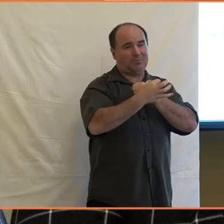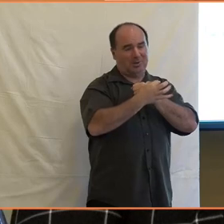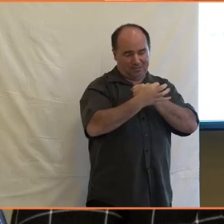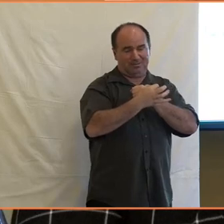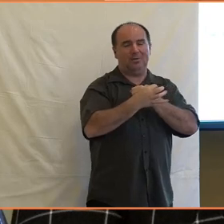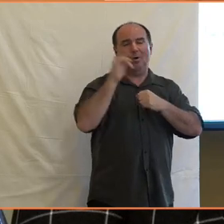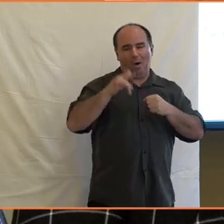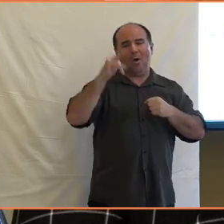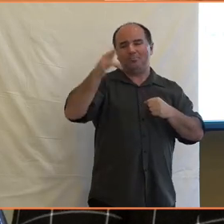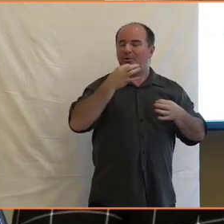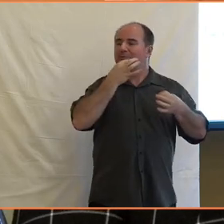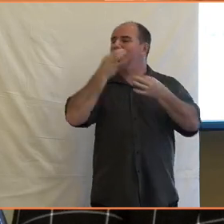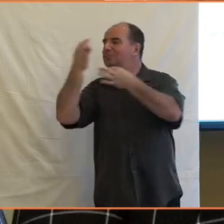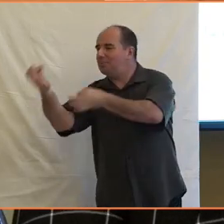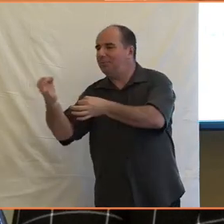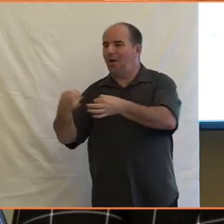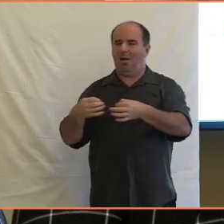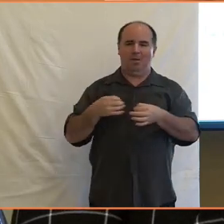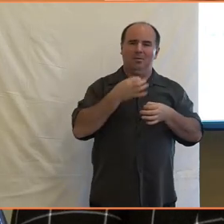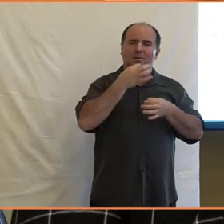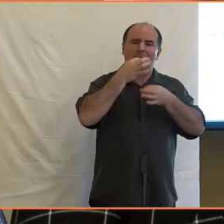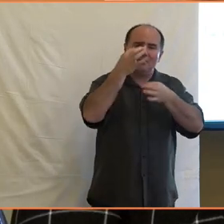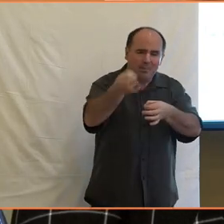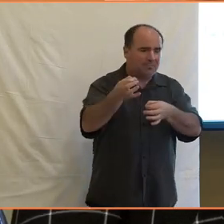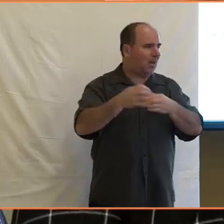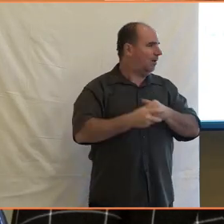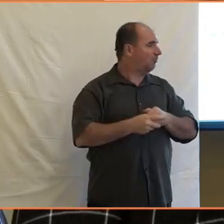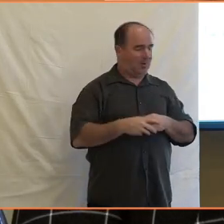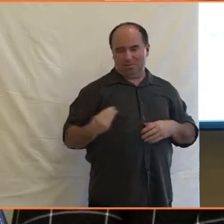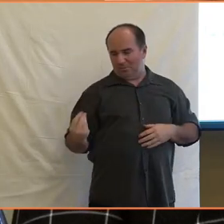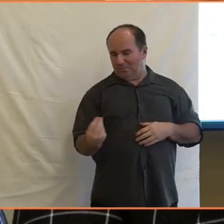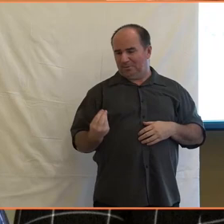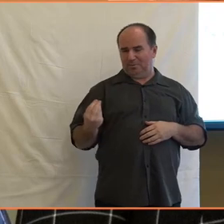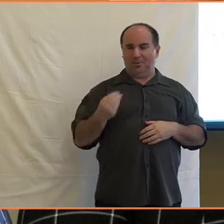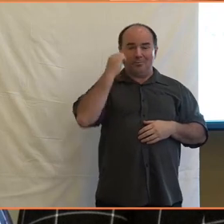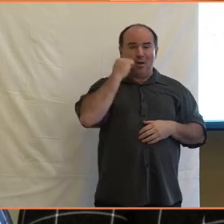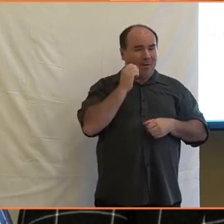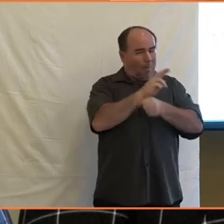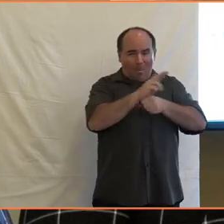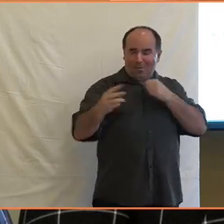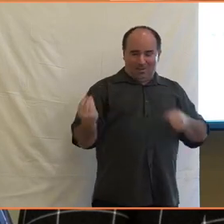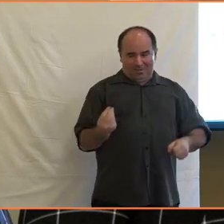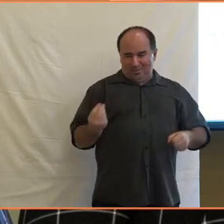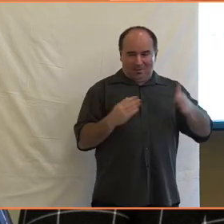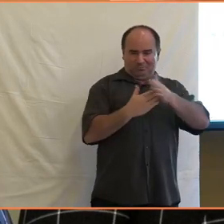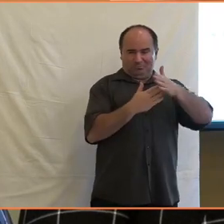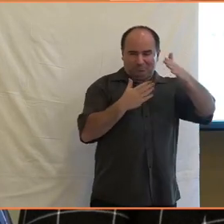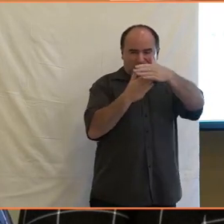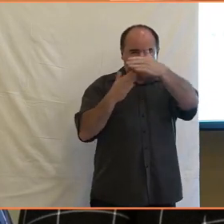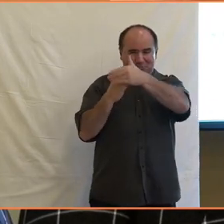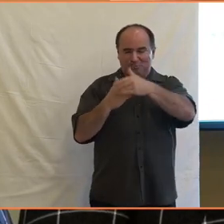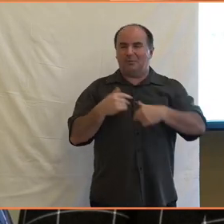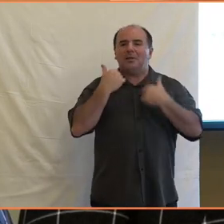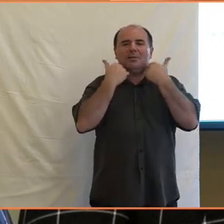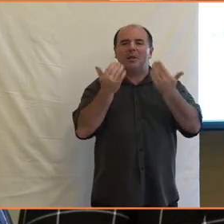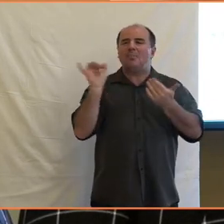použije. Takže pokud se bavíme o někomu, kdo je opravdu digitálně vyloučený objektivně v tom smyslu, že se nemá na koho obrátit, tak z těch